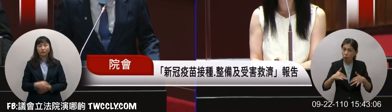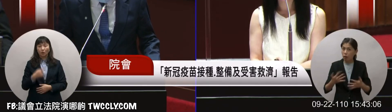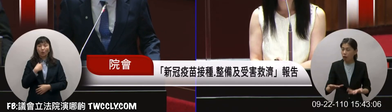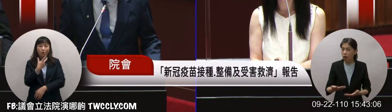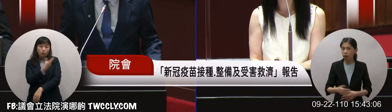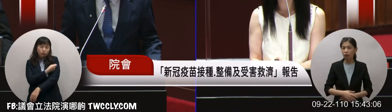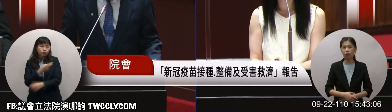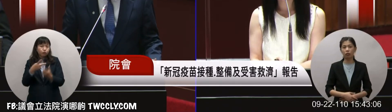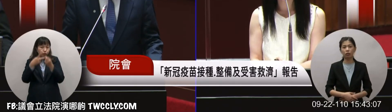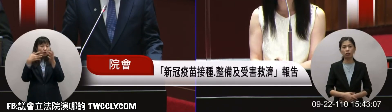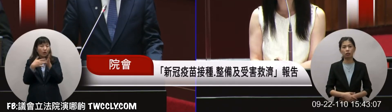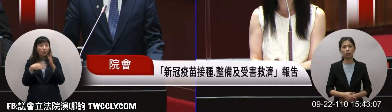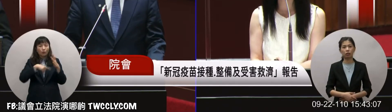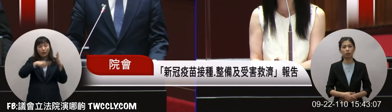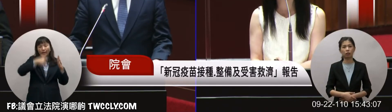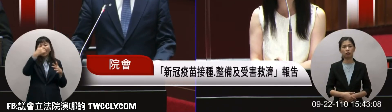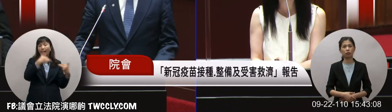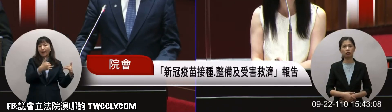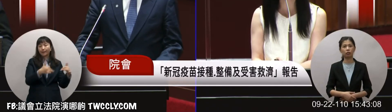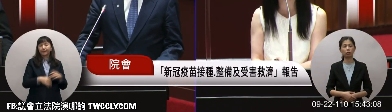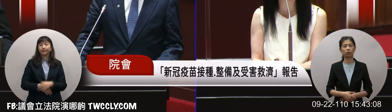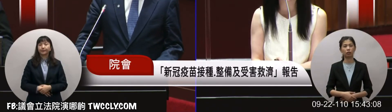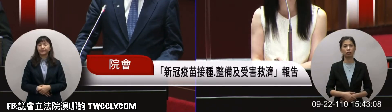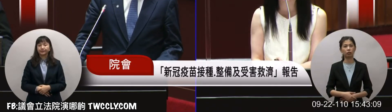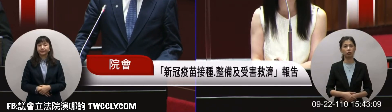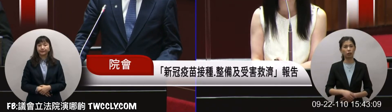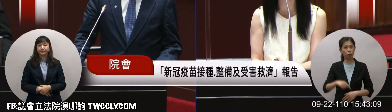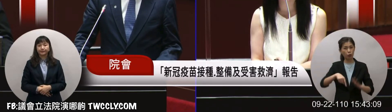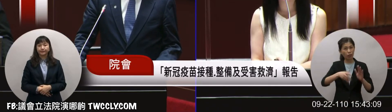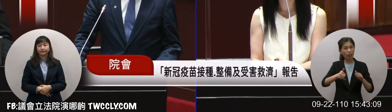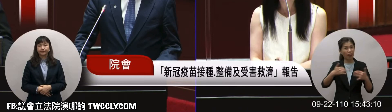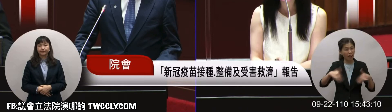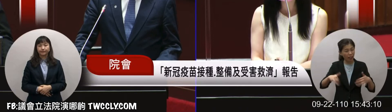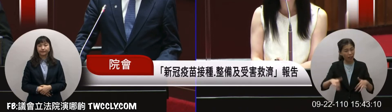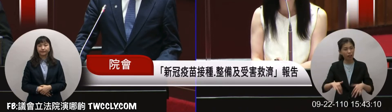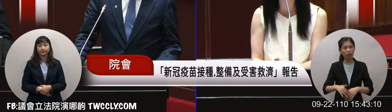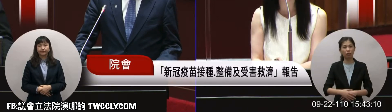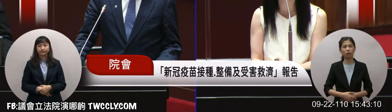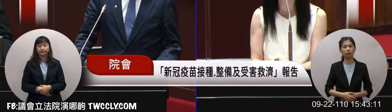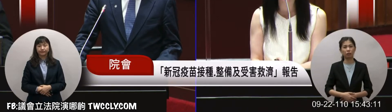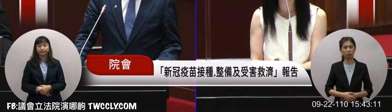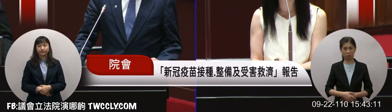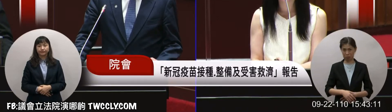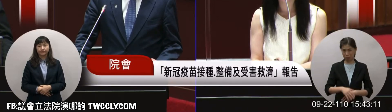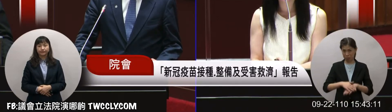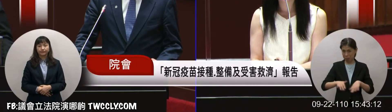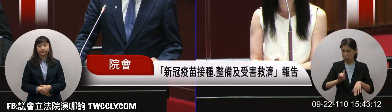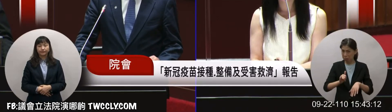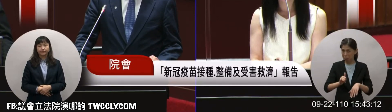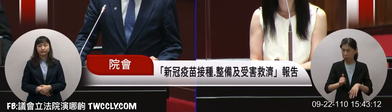经打了，院长还没打。 部长打，但是院长都还没有打第二剂，那这样是安全的吗？